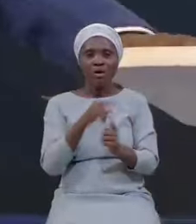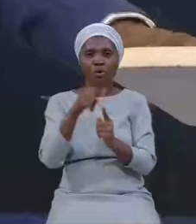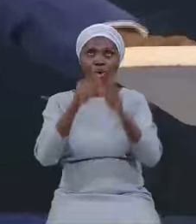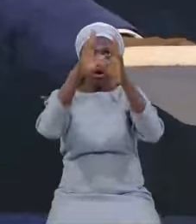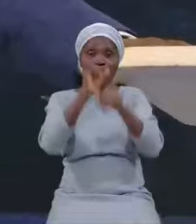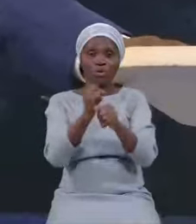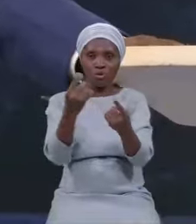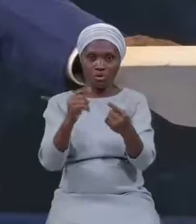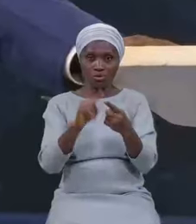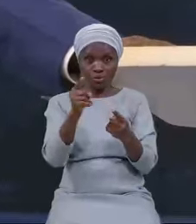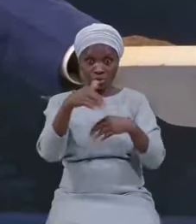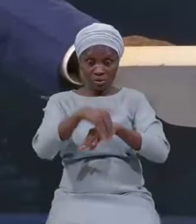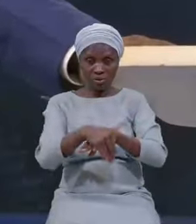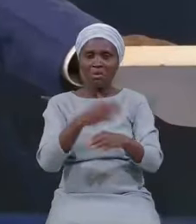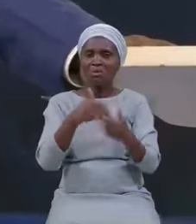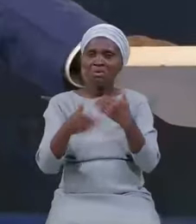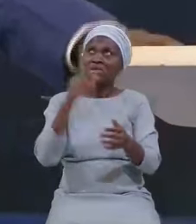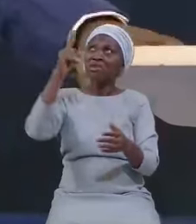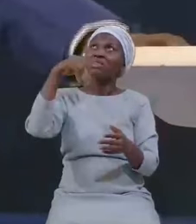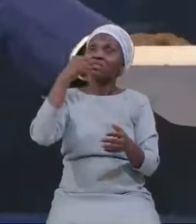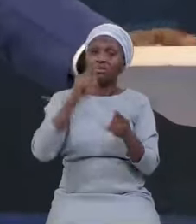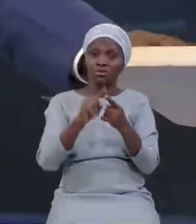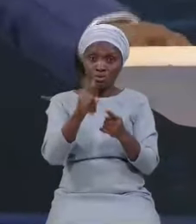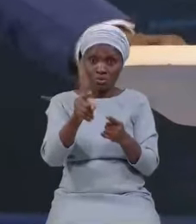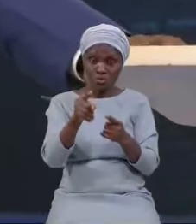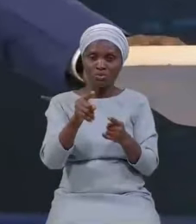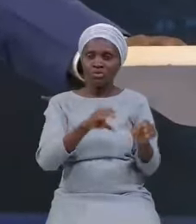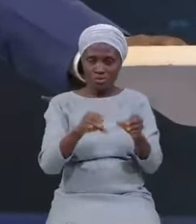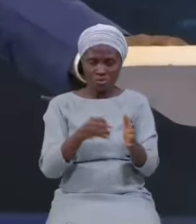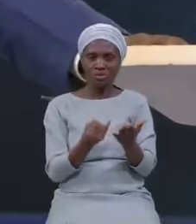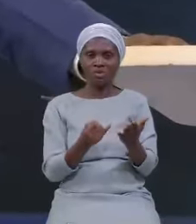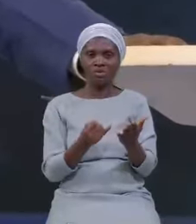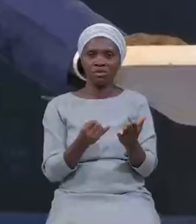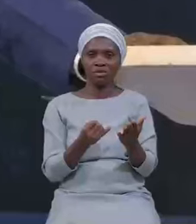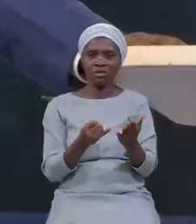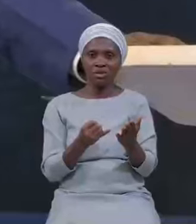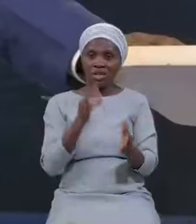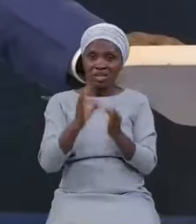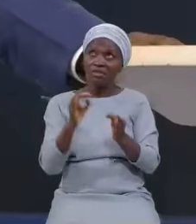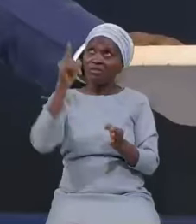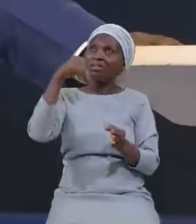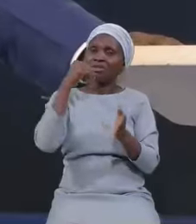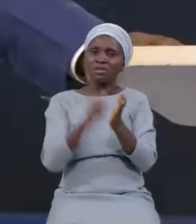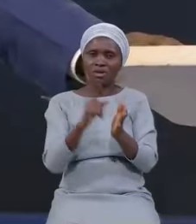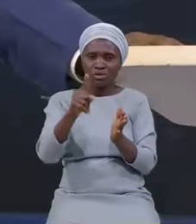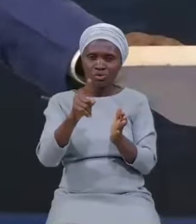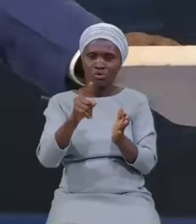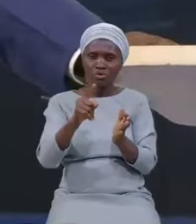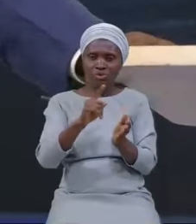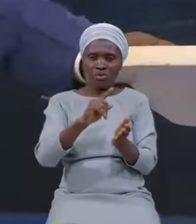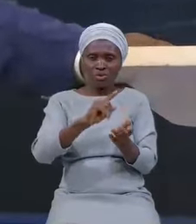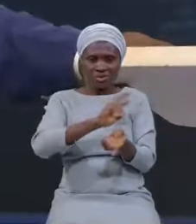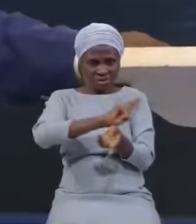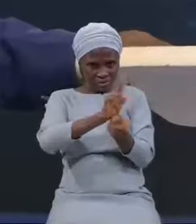fais-le. Qu'est-ce qu'il dit? Détourne-toi de tes péchés et viens au Sauveur.